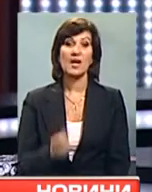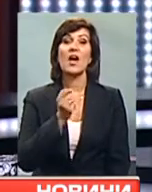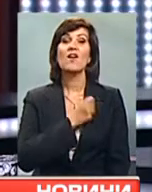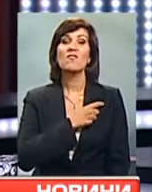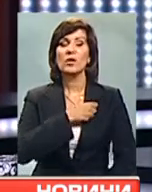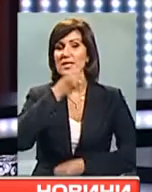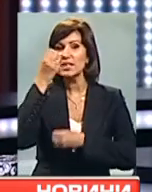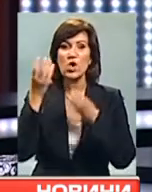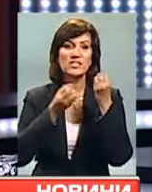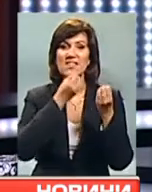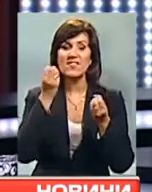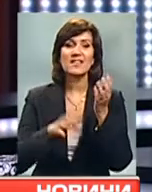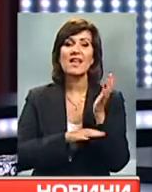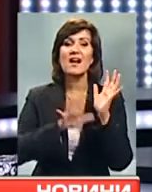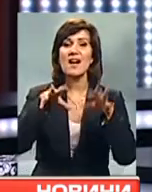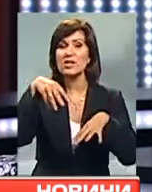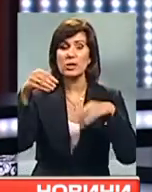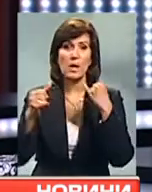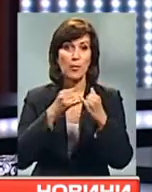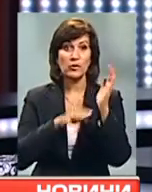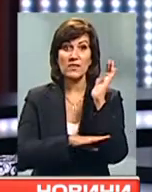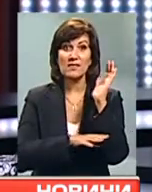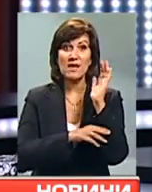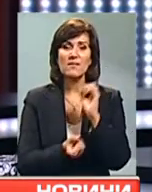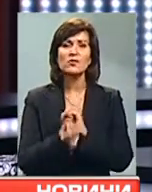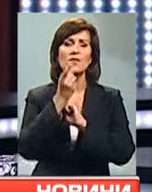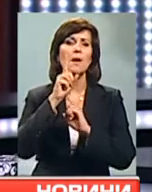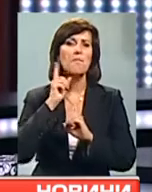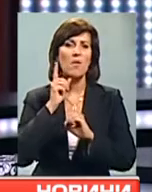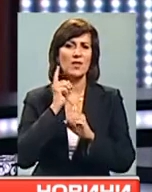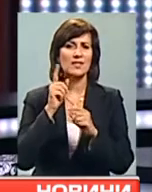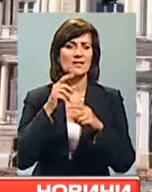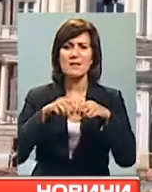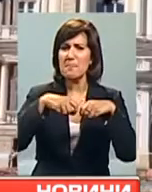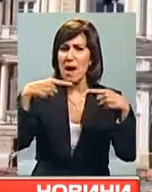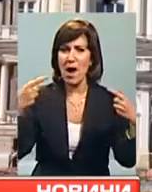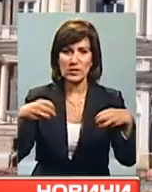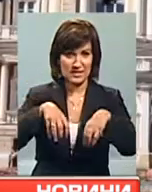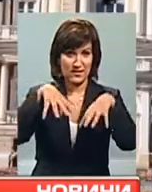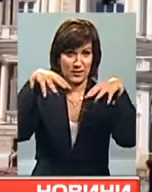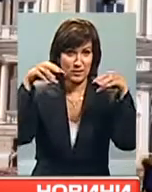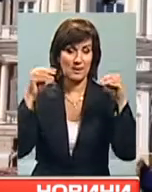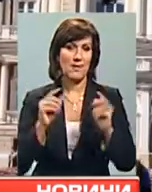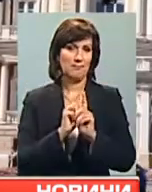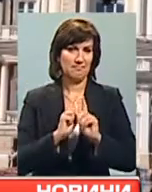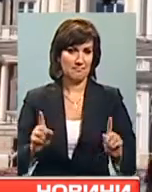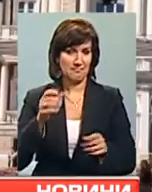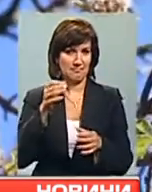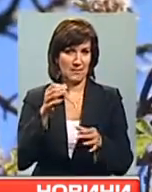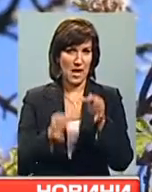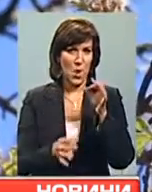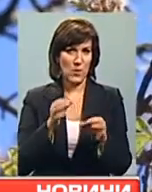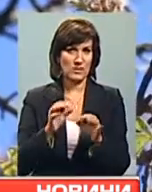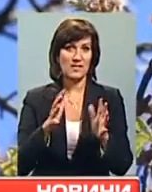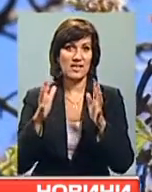В Одесі розквітли каштани, на пожовклих деревах з'явилися молоді зелені пагони й свічки. Незвичне для осені явище